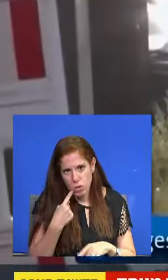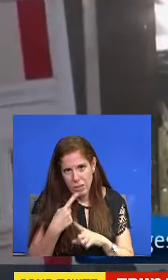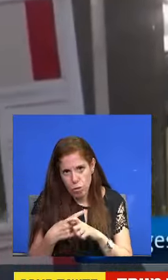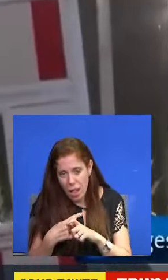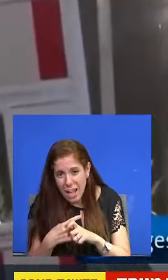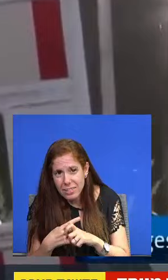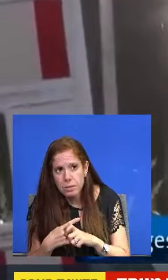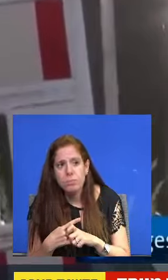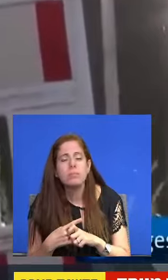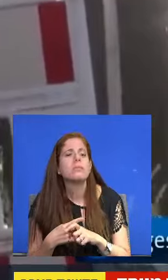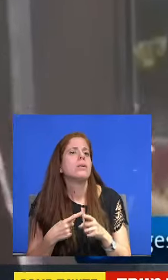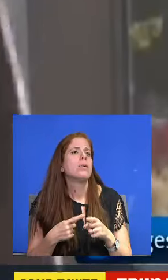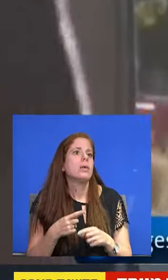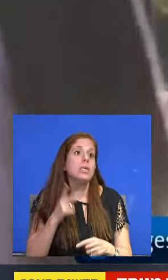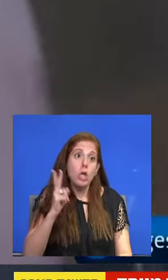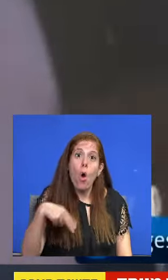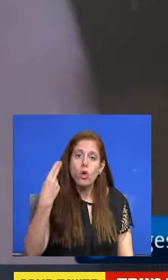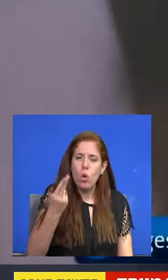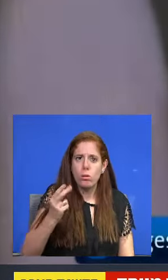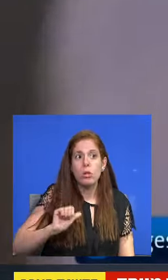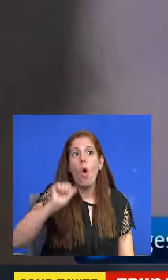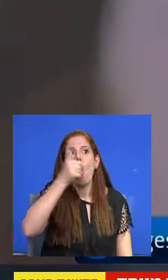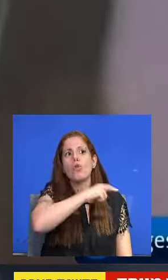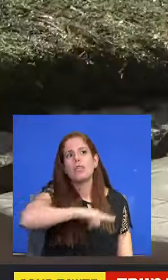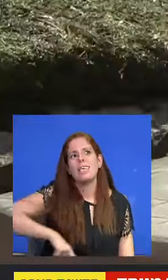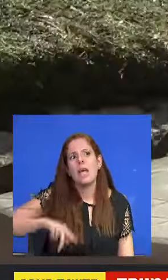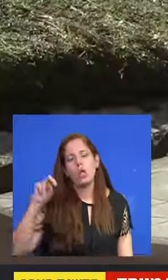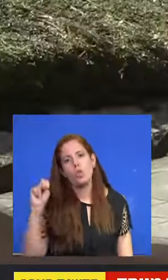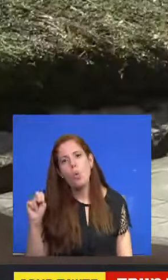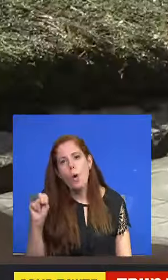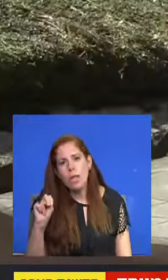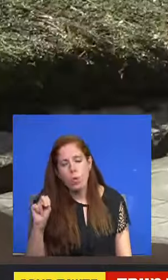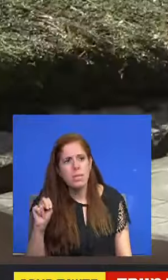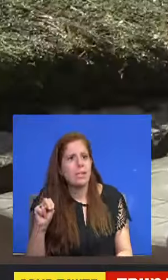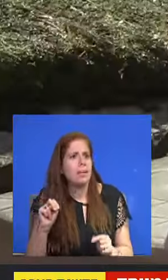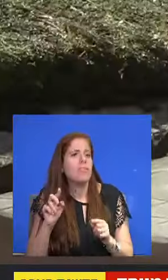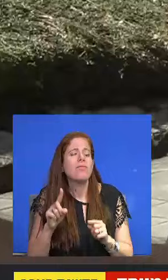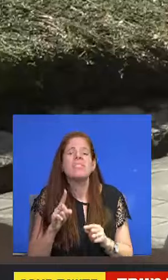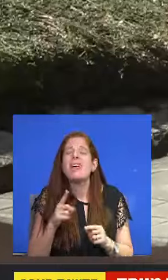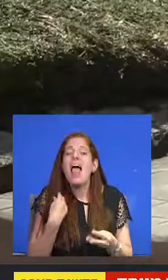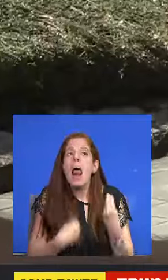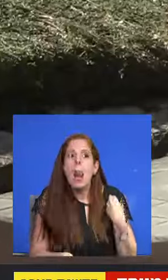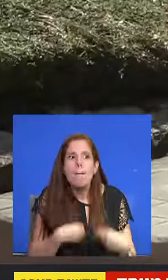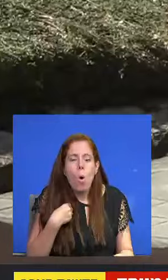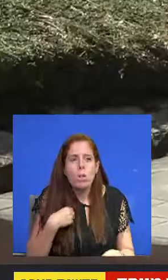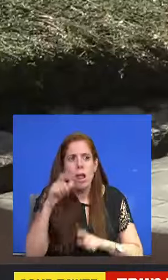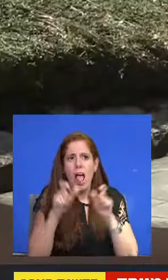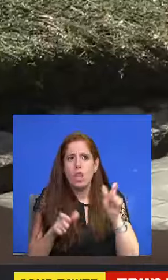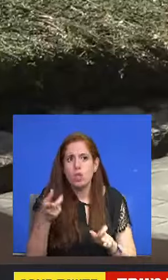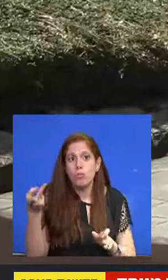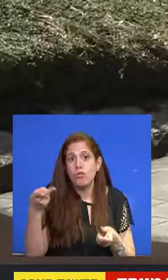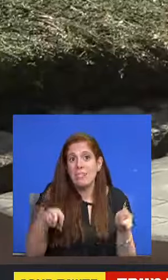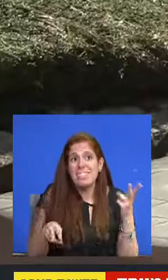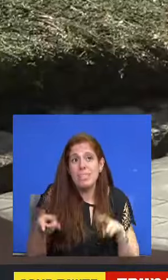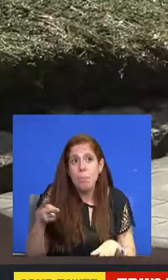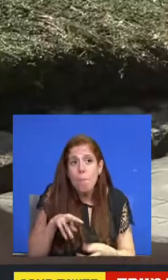crimes is going to be mayor of Nordhausen, and it would be an offense to the victims and